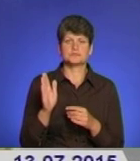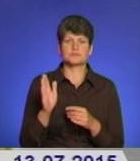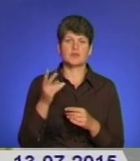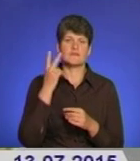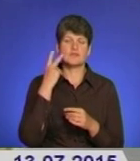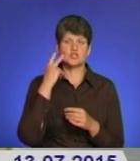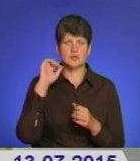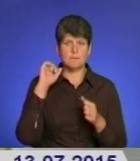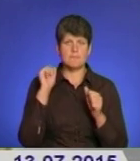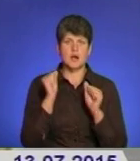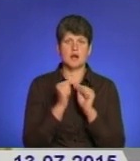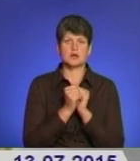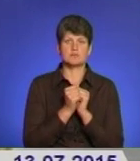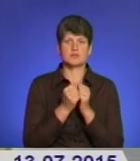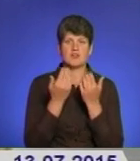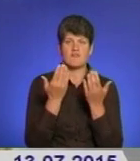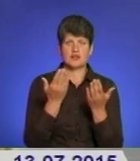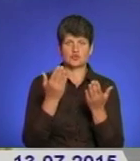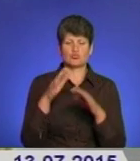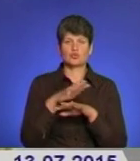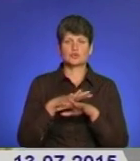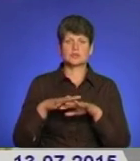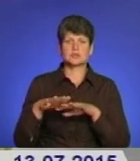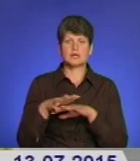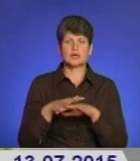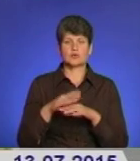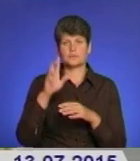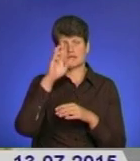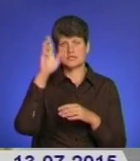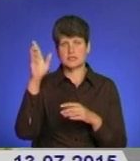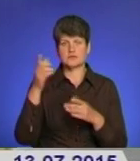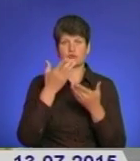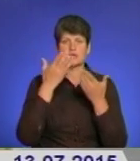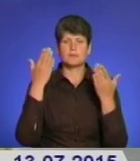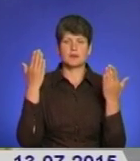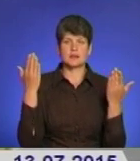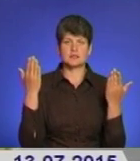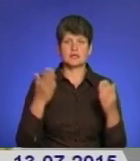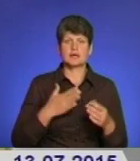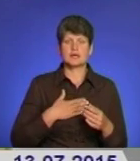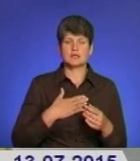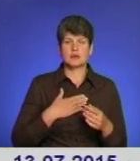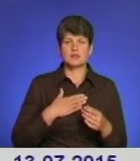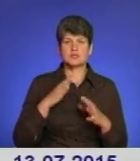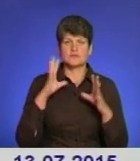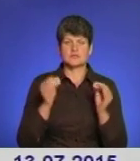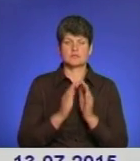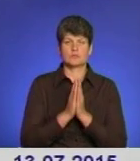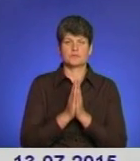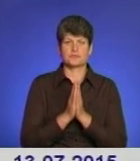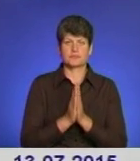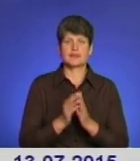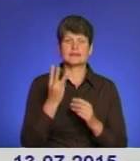вічна пам'ять нашого народу, завтра найдешне і нашої постійні молитви. Понад